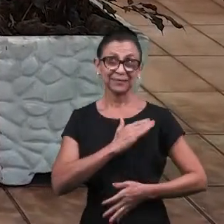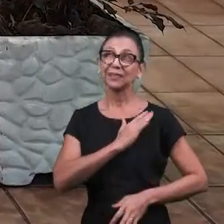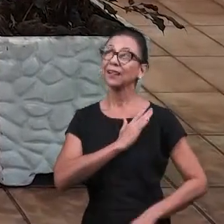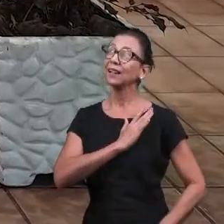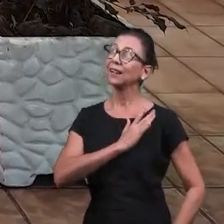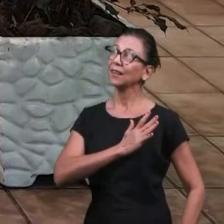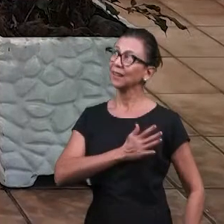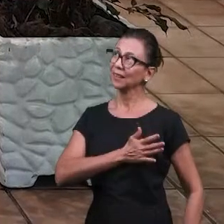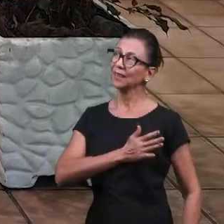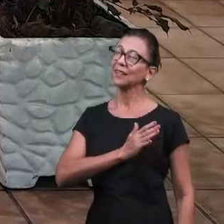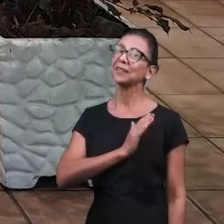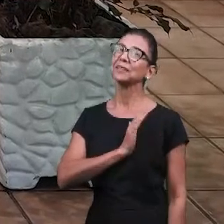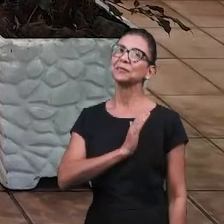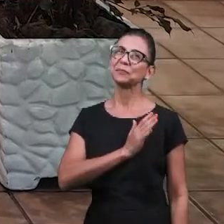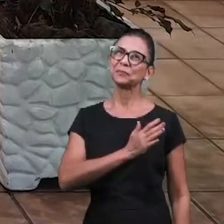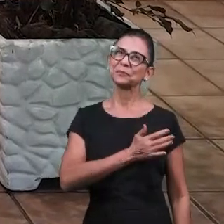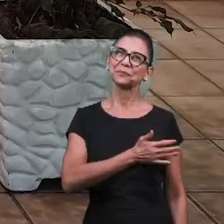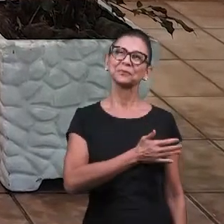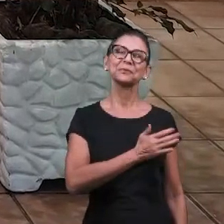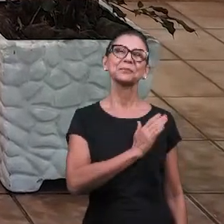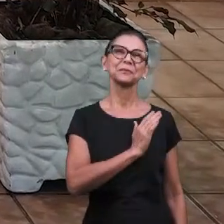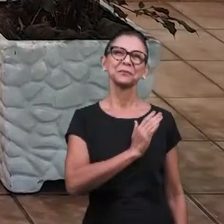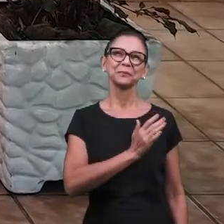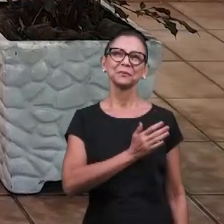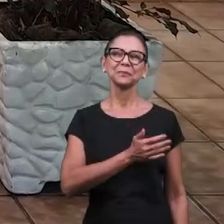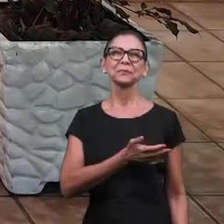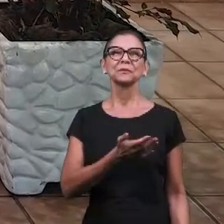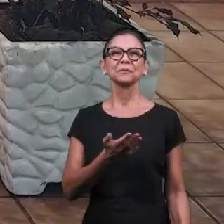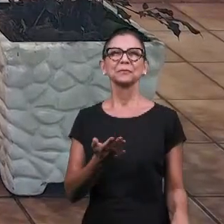приносящий радость сердцу,